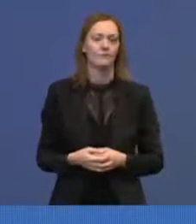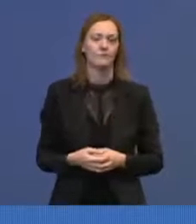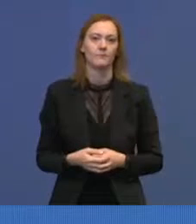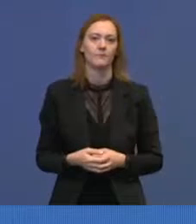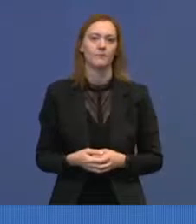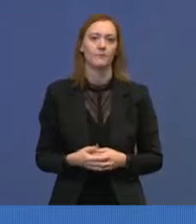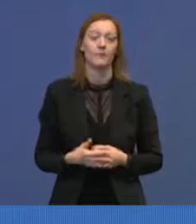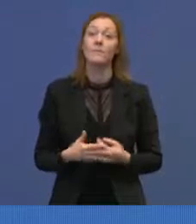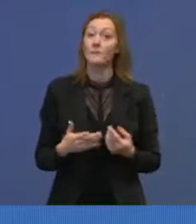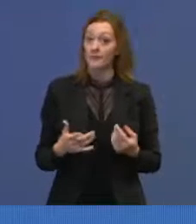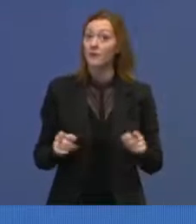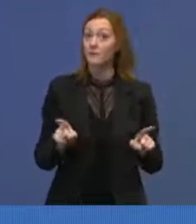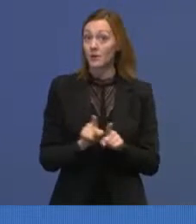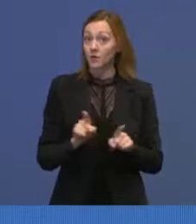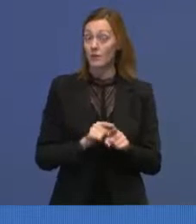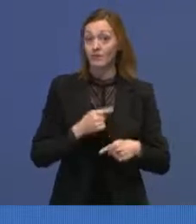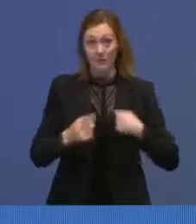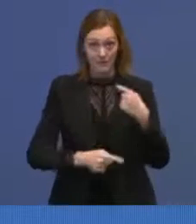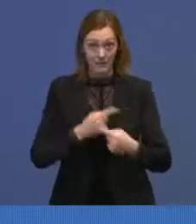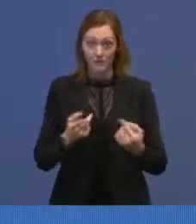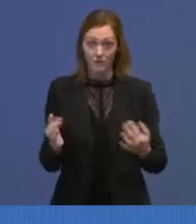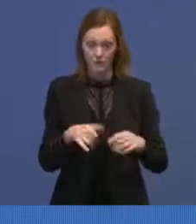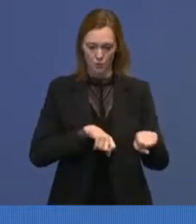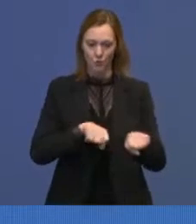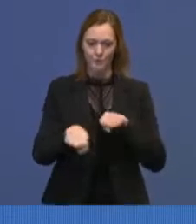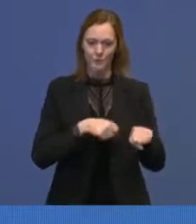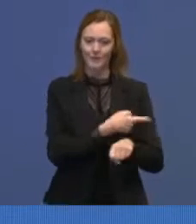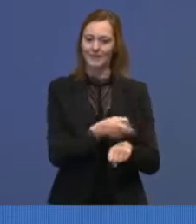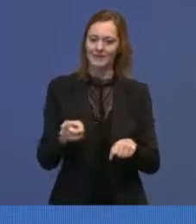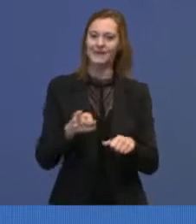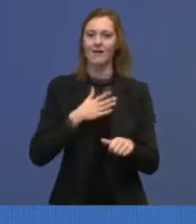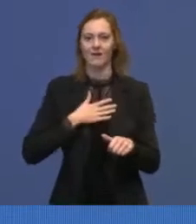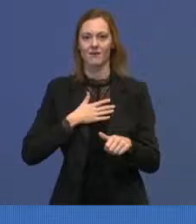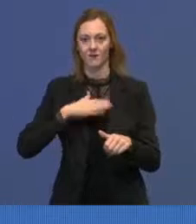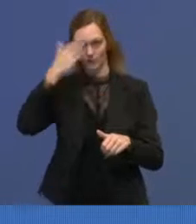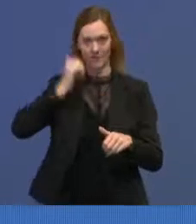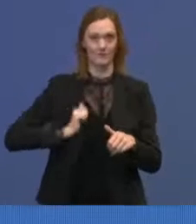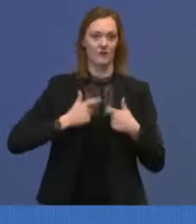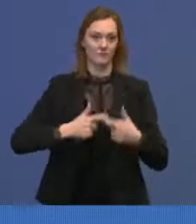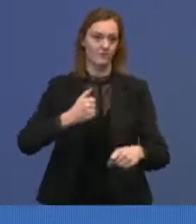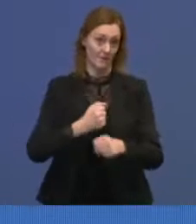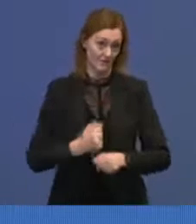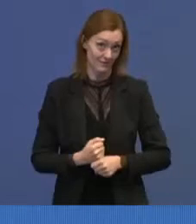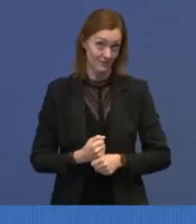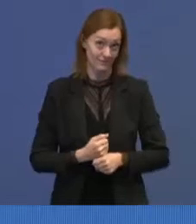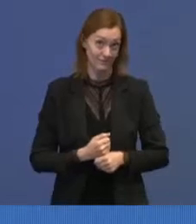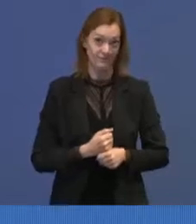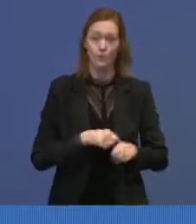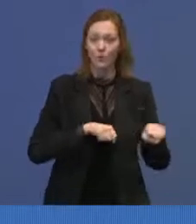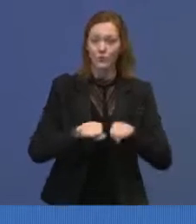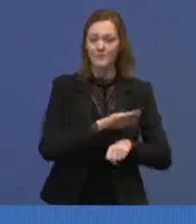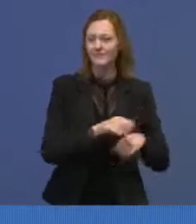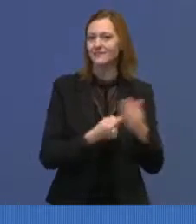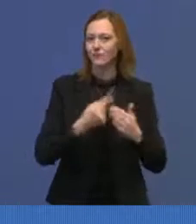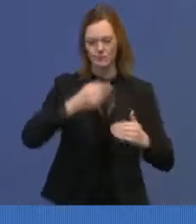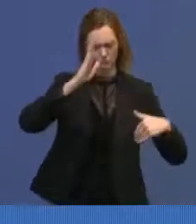waxay taasi hoosta ka xariiqaysaa muhiimadda ay weli leedahay in degmooyinku hogaamiyaan howlaha la qabanayo degmooyinku isku mid maaha anaguna weli waxaanu